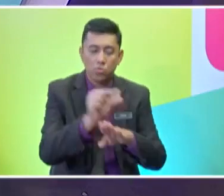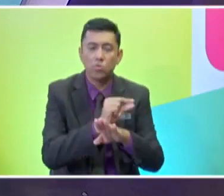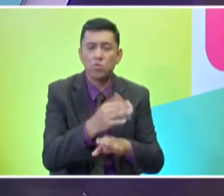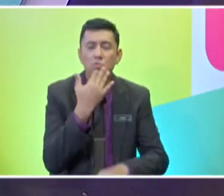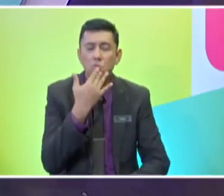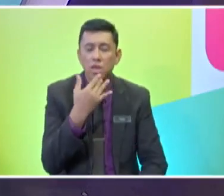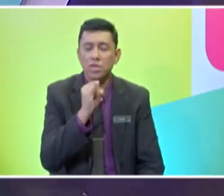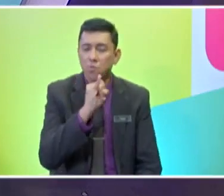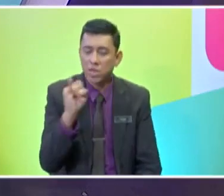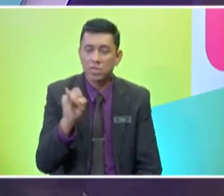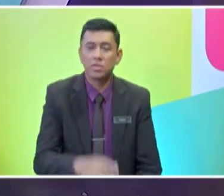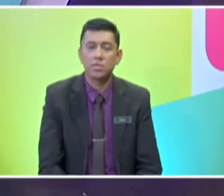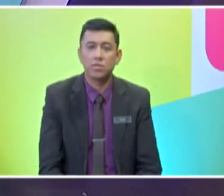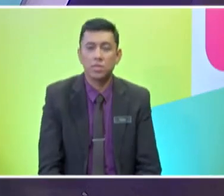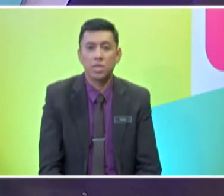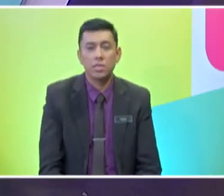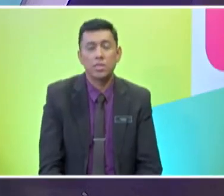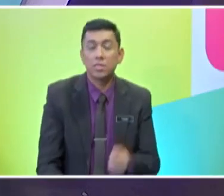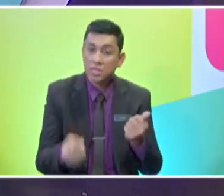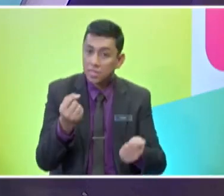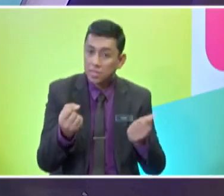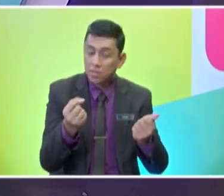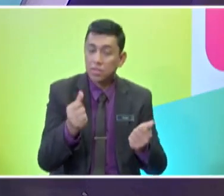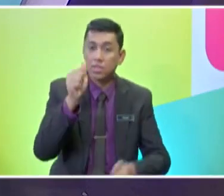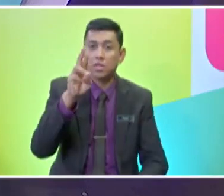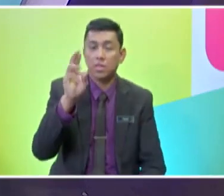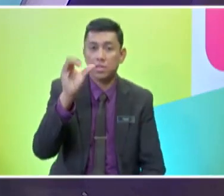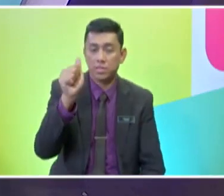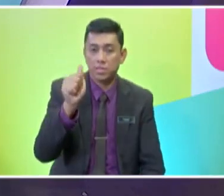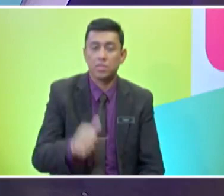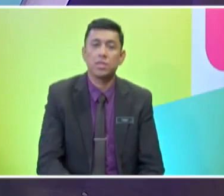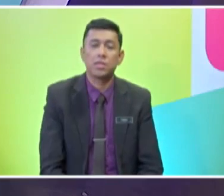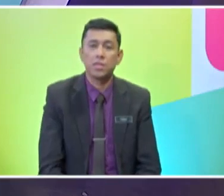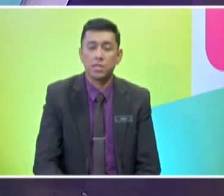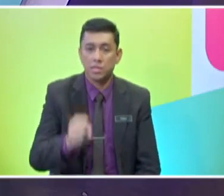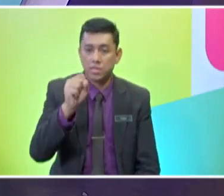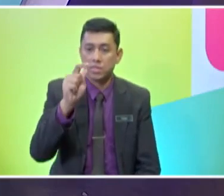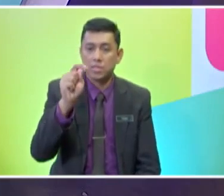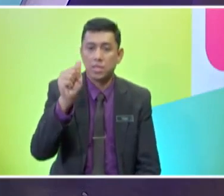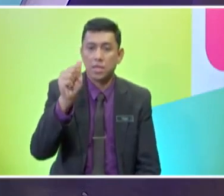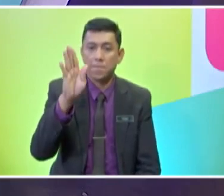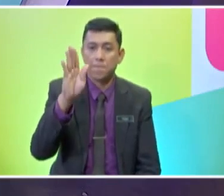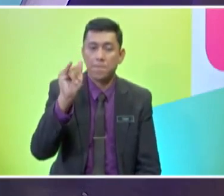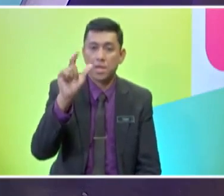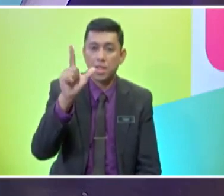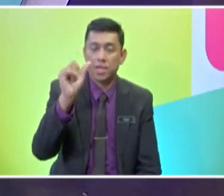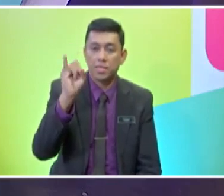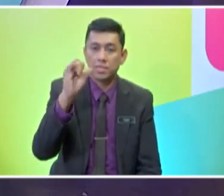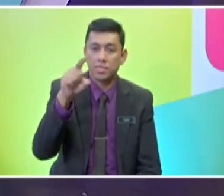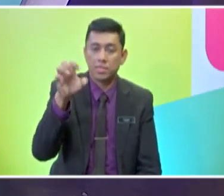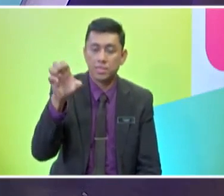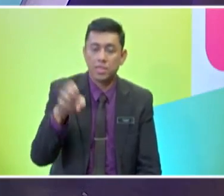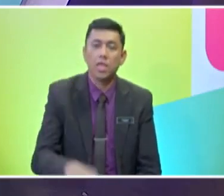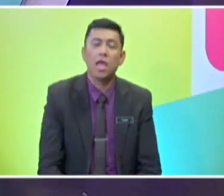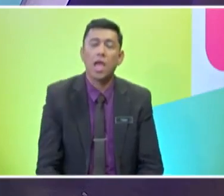tentang stabil arca yang kita letak ini namanya stabil sebenarnya Tetapi ada juga Arca rumah bulan